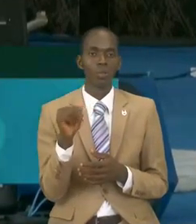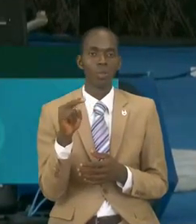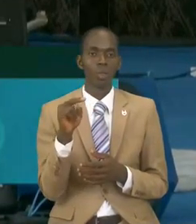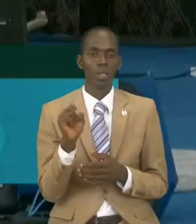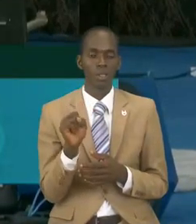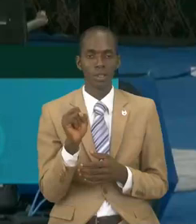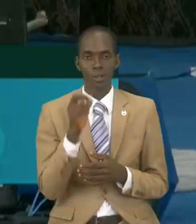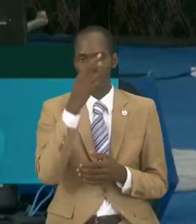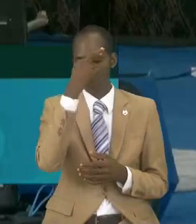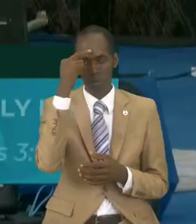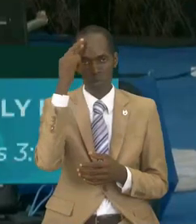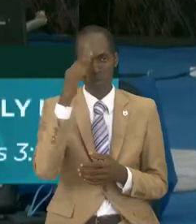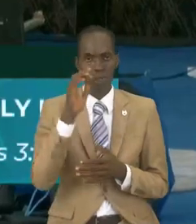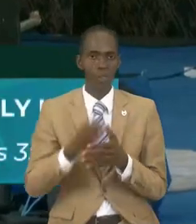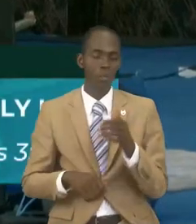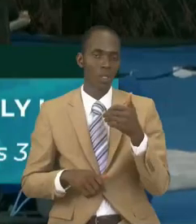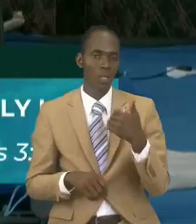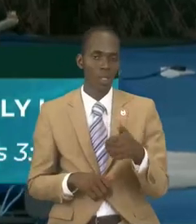chapitre 10.